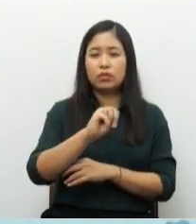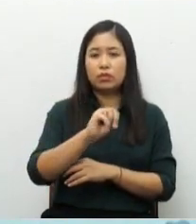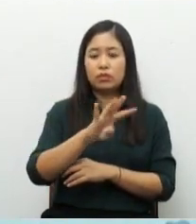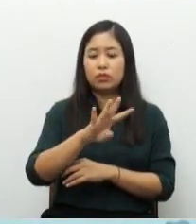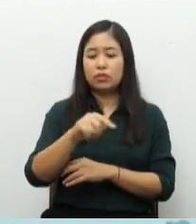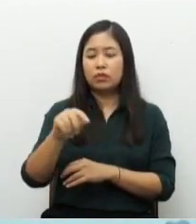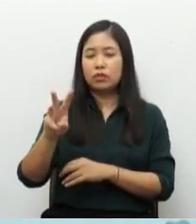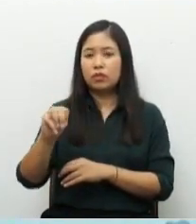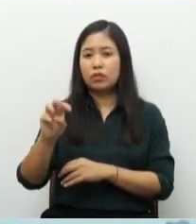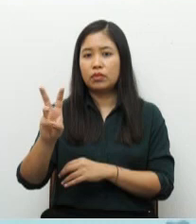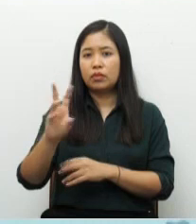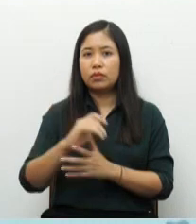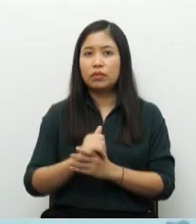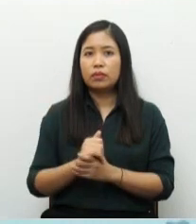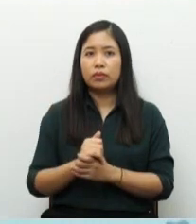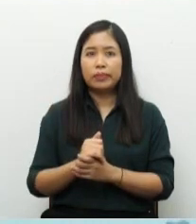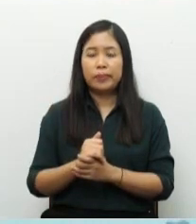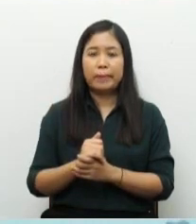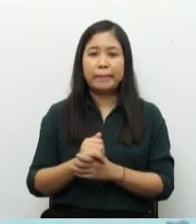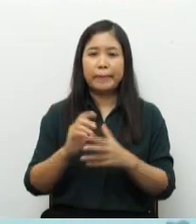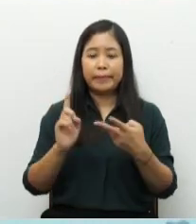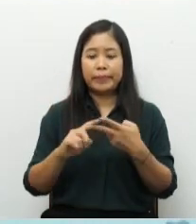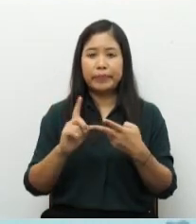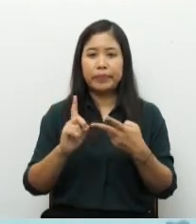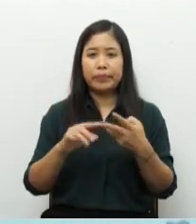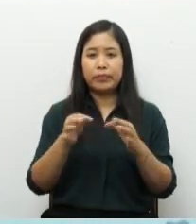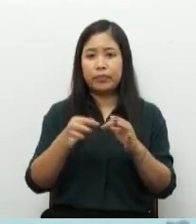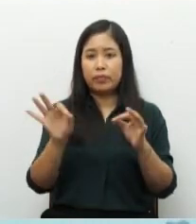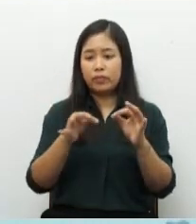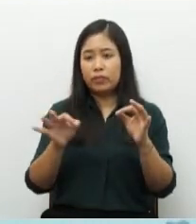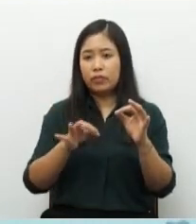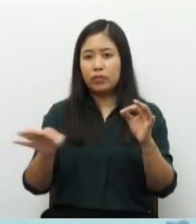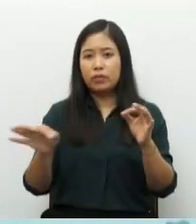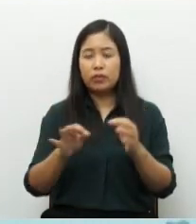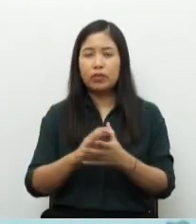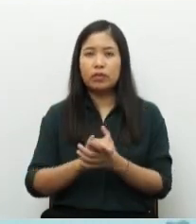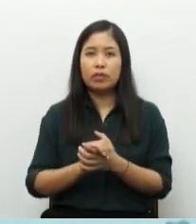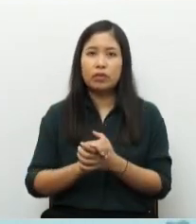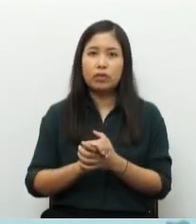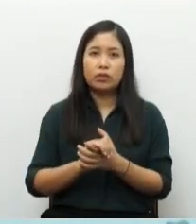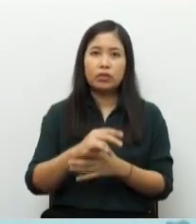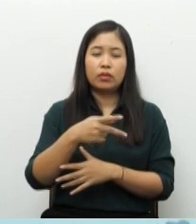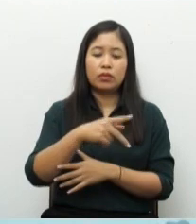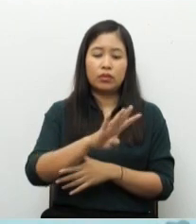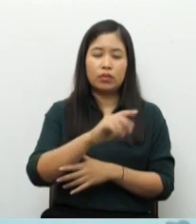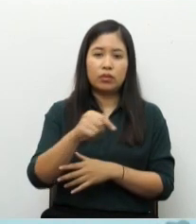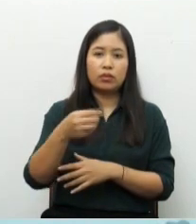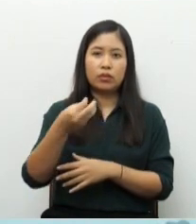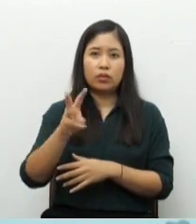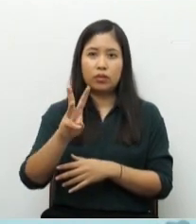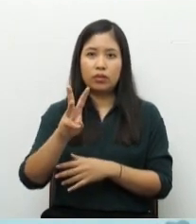ษาปีที่4ถึง6กิจกรรมที่2การเขียนเรียงความของนักเรียนชั้นประถมศึกษาปีที่4ถึง6